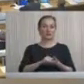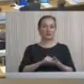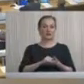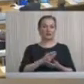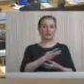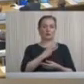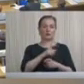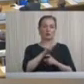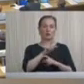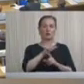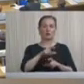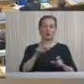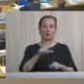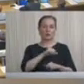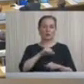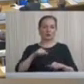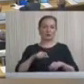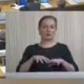героям слова.